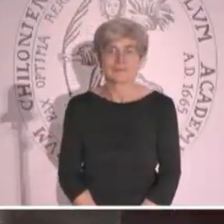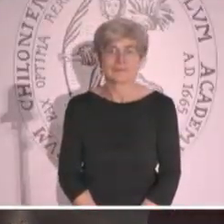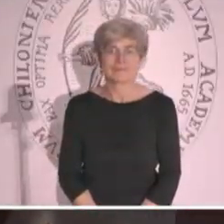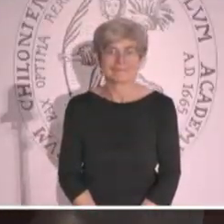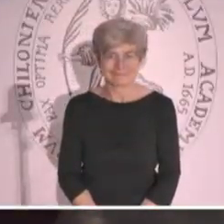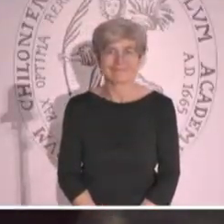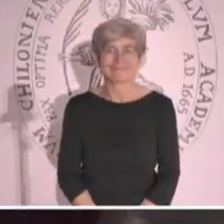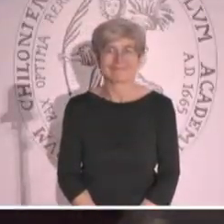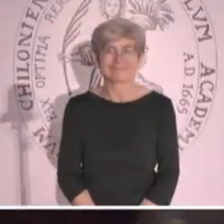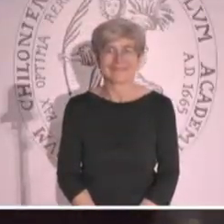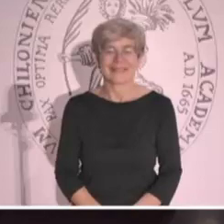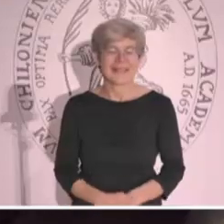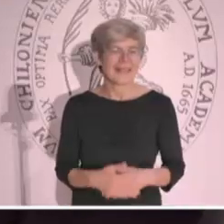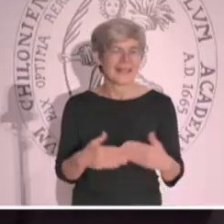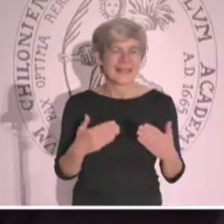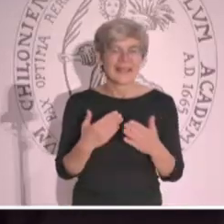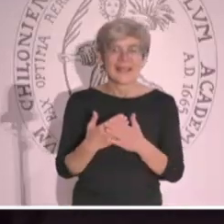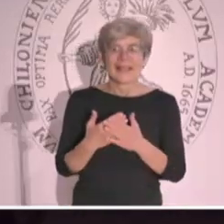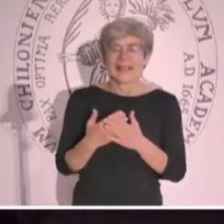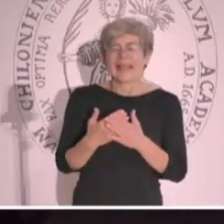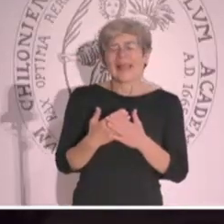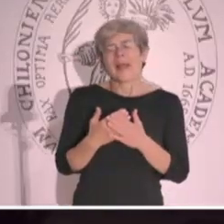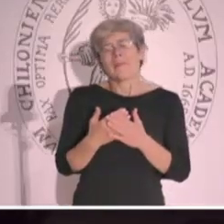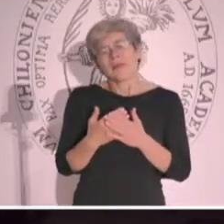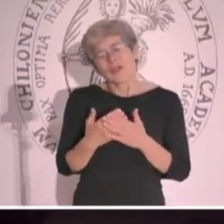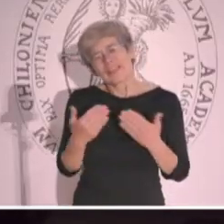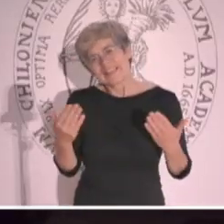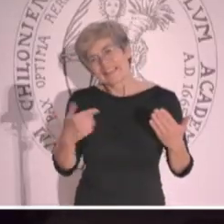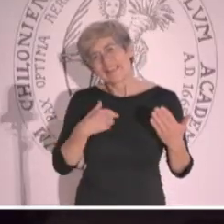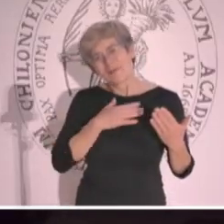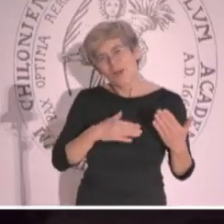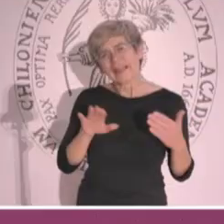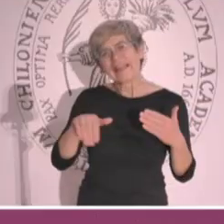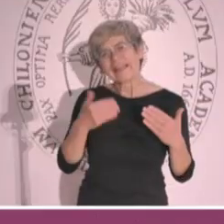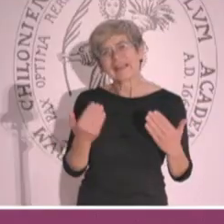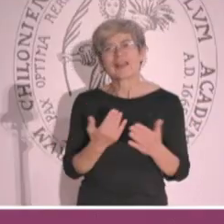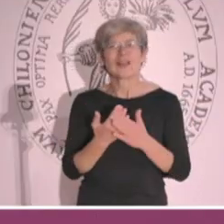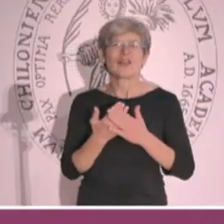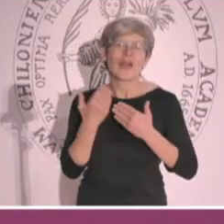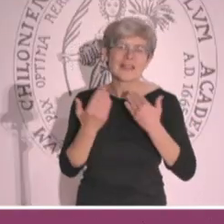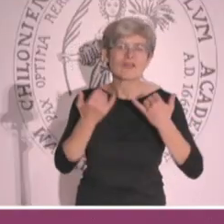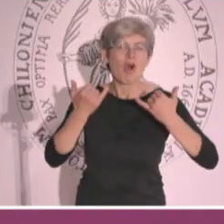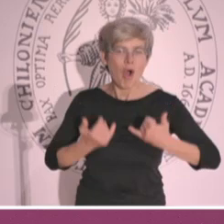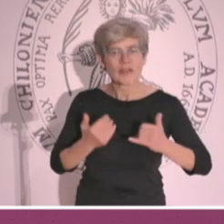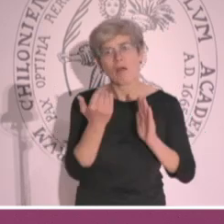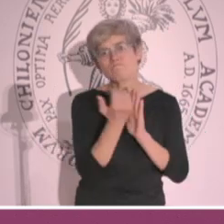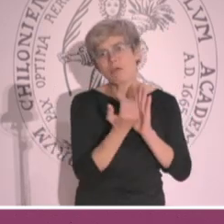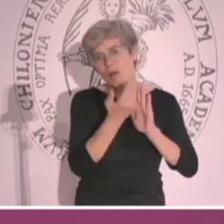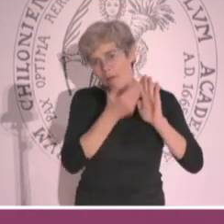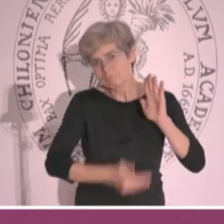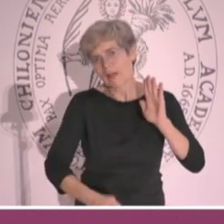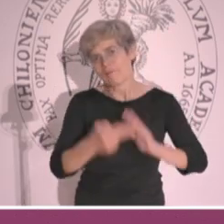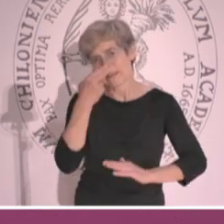Ja, jetzt möchte ich Ihnen noch einen kurzen Ausblick auf unser interessantes Programm heute geben. Wir werden gleich ein Grußwort